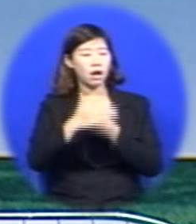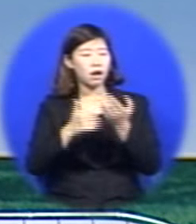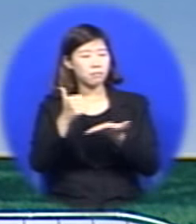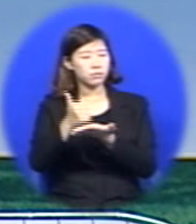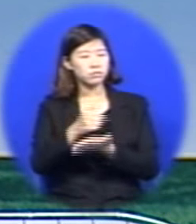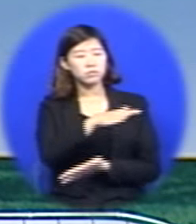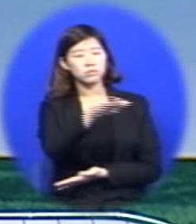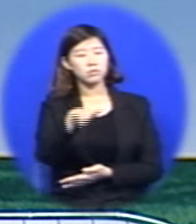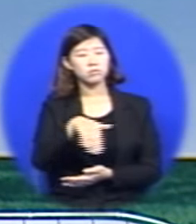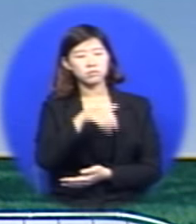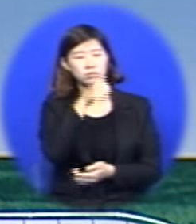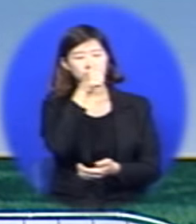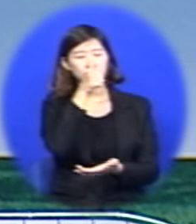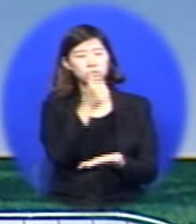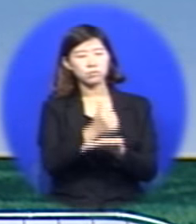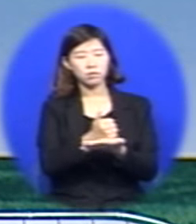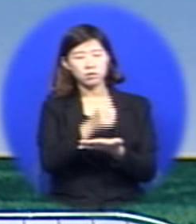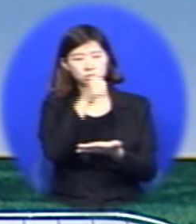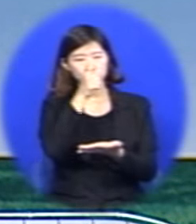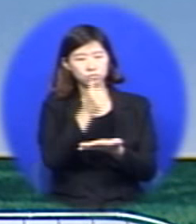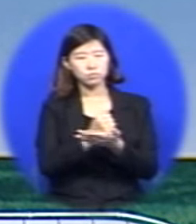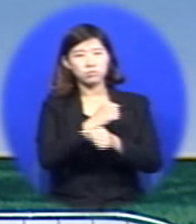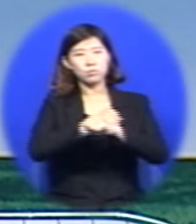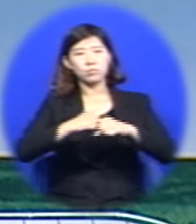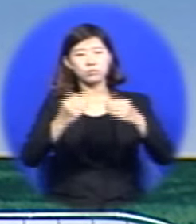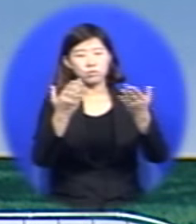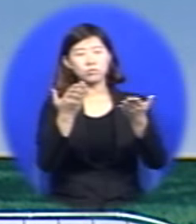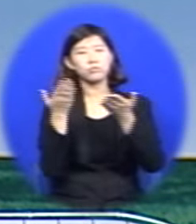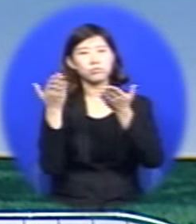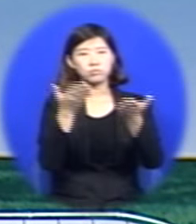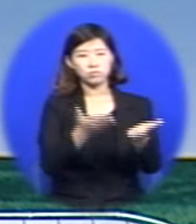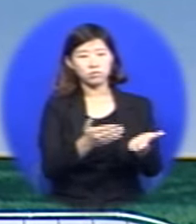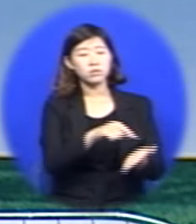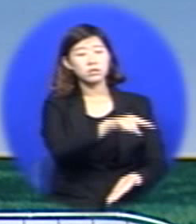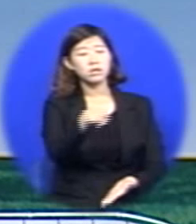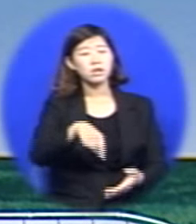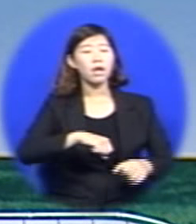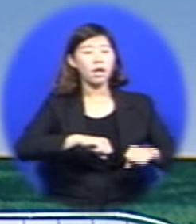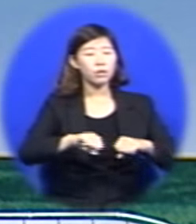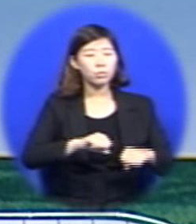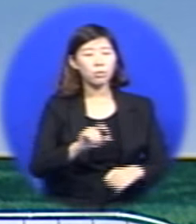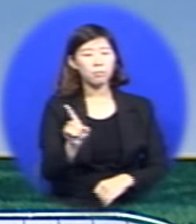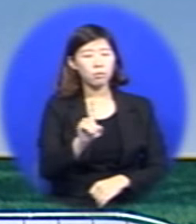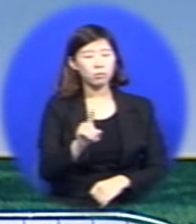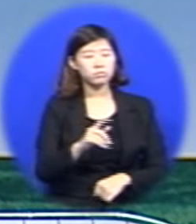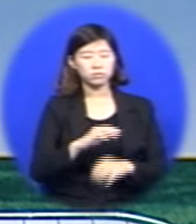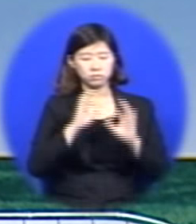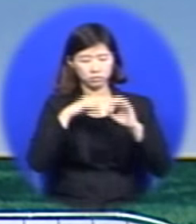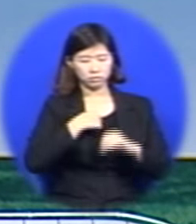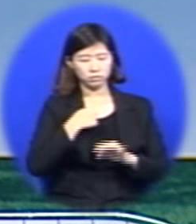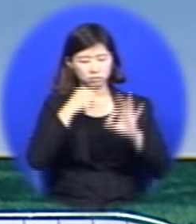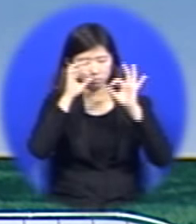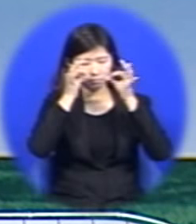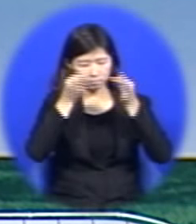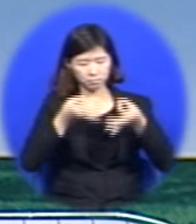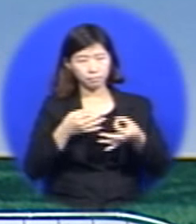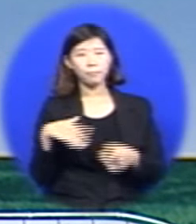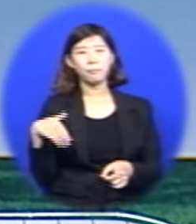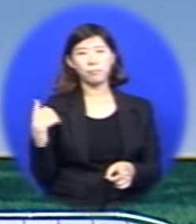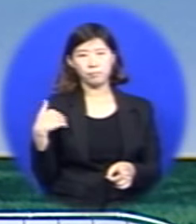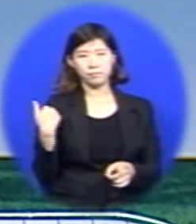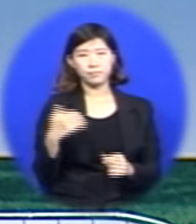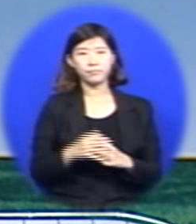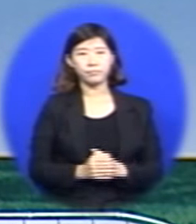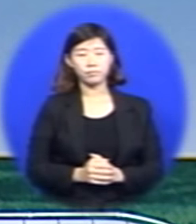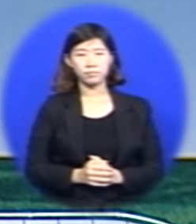알지 못함이니이다. 우리의 주님, 내 안에 오신 왕이신 그 예수님이 바로 이분이세요.